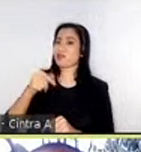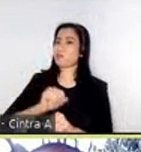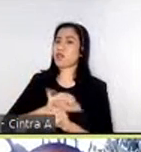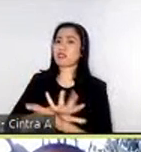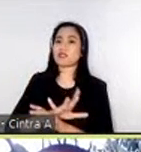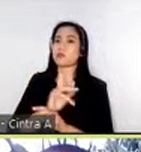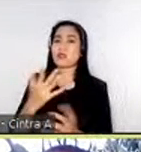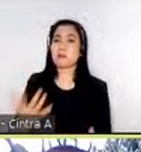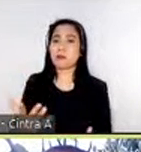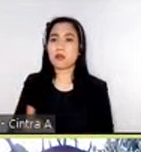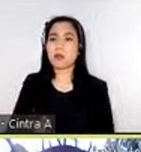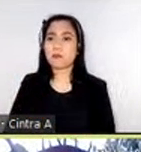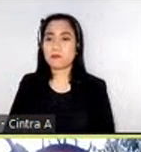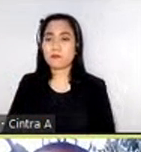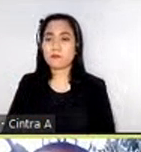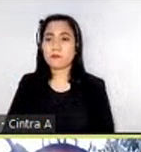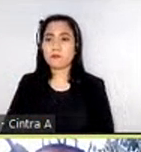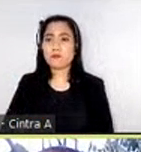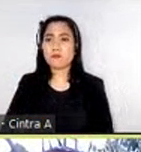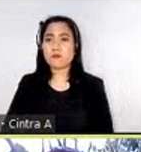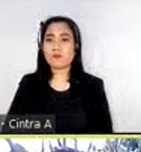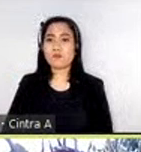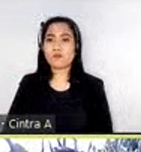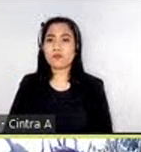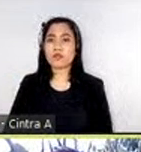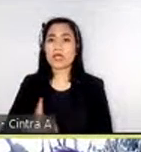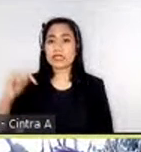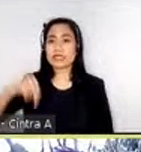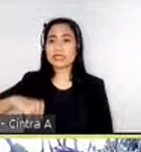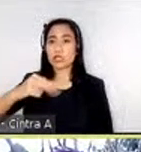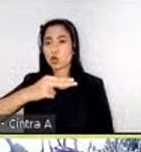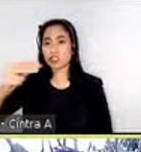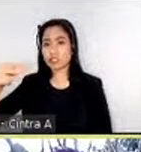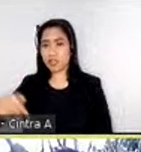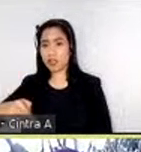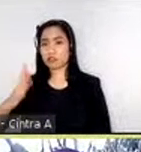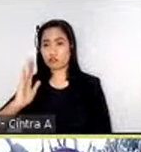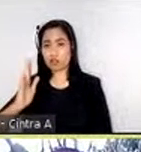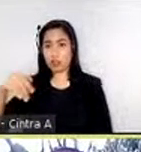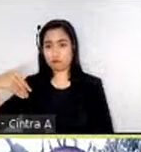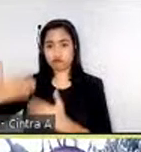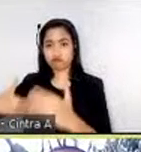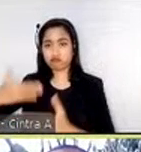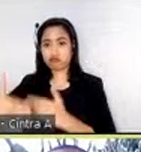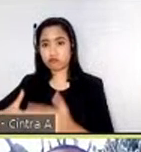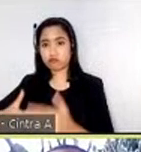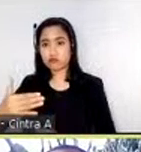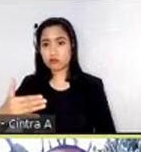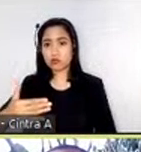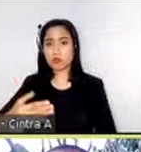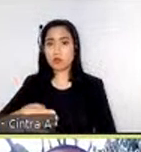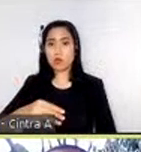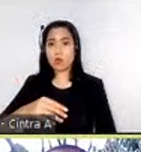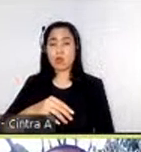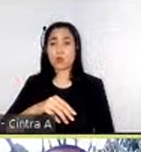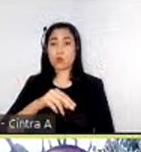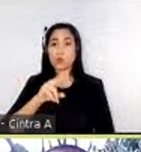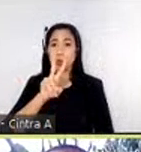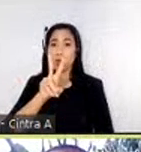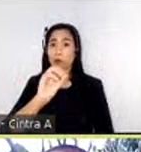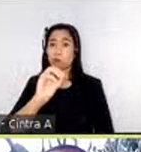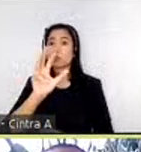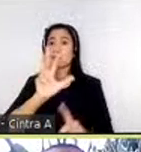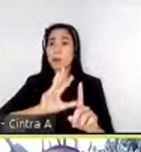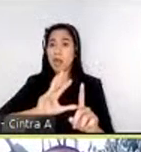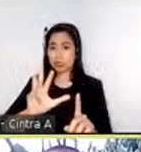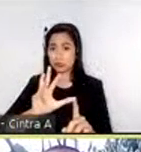yang yang telah berlangsung di Indonesia misalnya kalau tahun 2019 saja Elsam itu